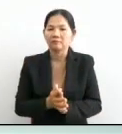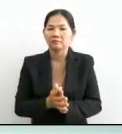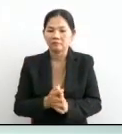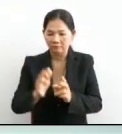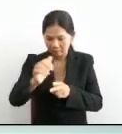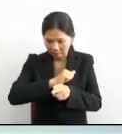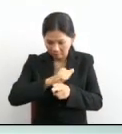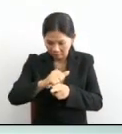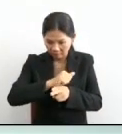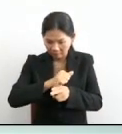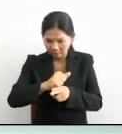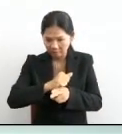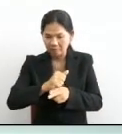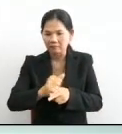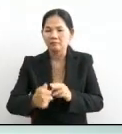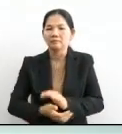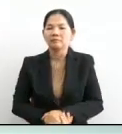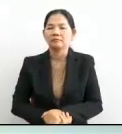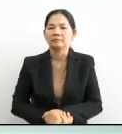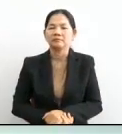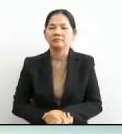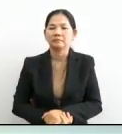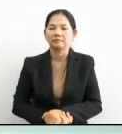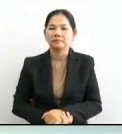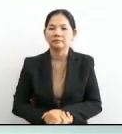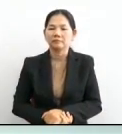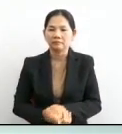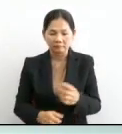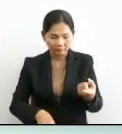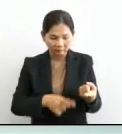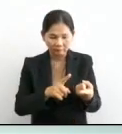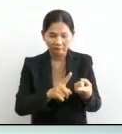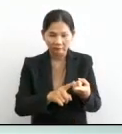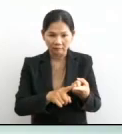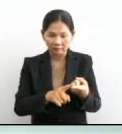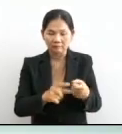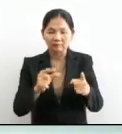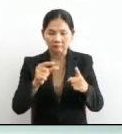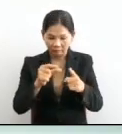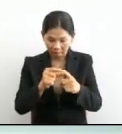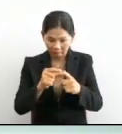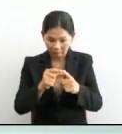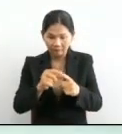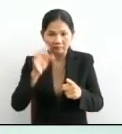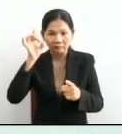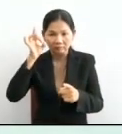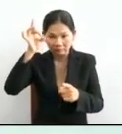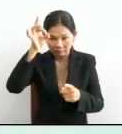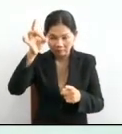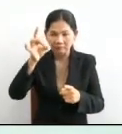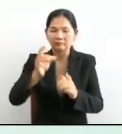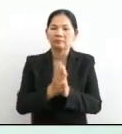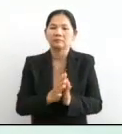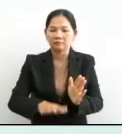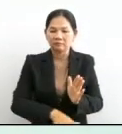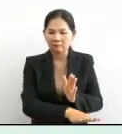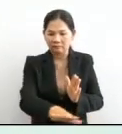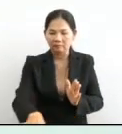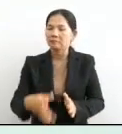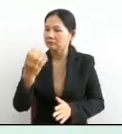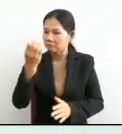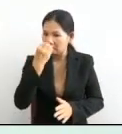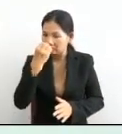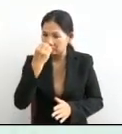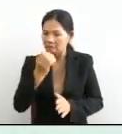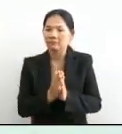mà làm hạt mình mà đong nó con chà dân mơ mà lùm hạt chắc lùm hạt tìm muối cho quần dơ bia chầm nấy